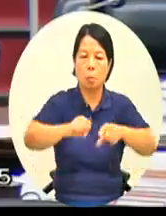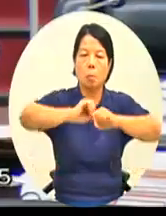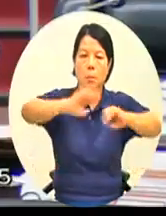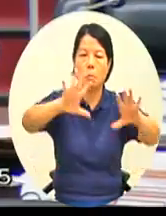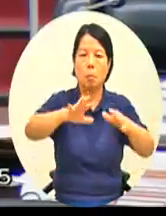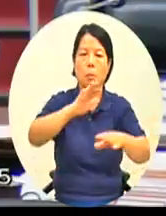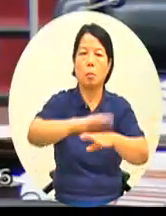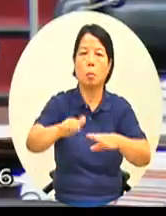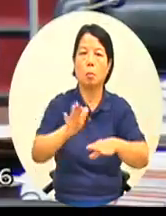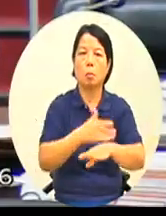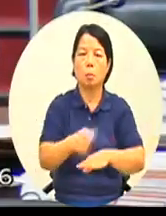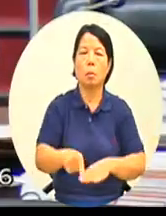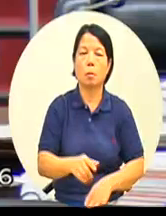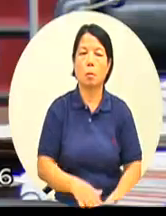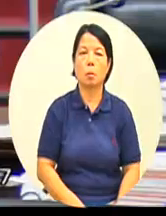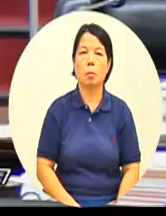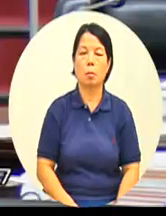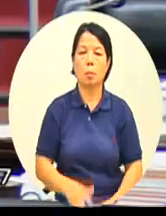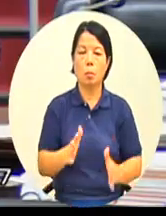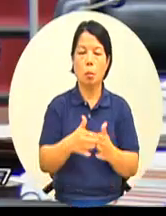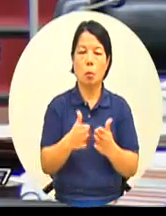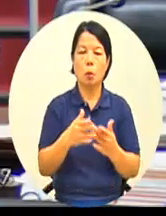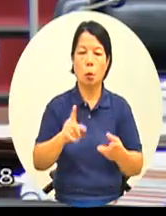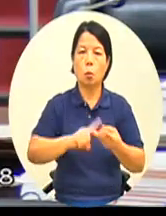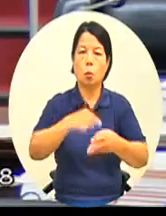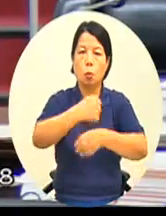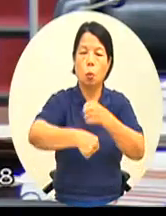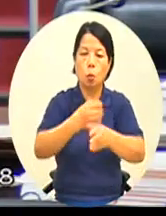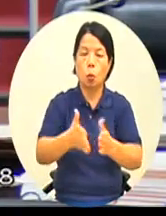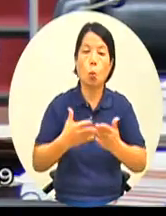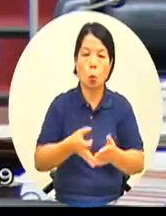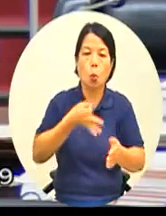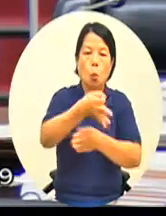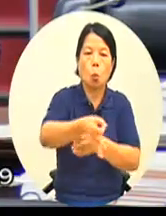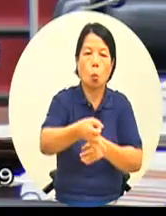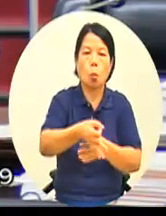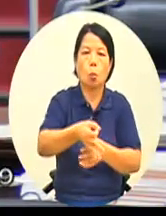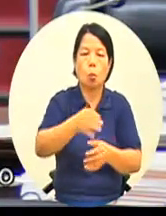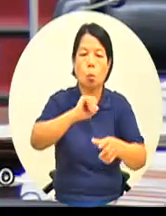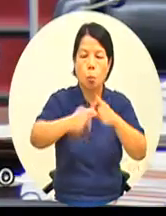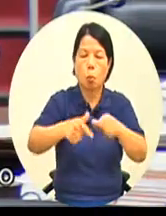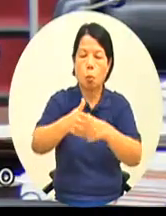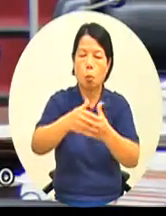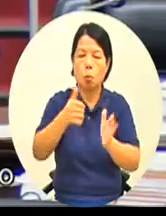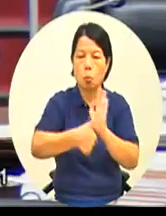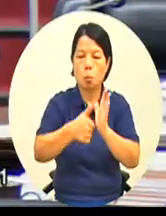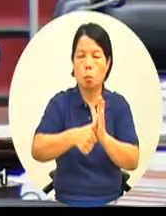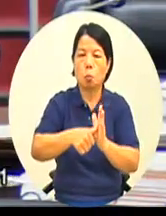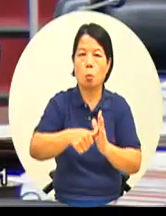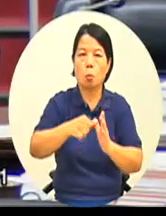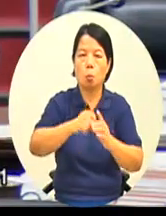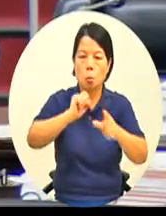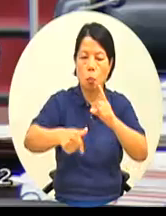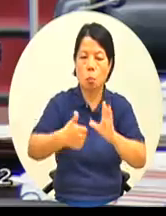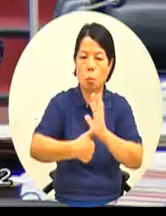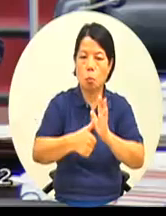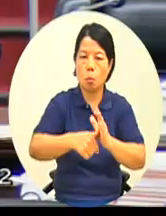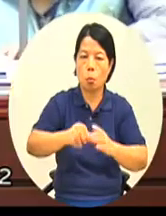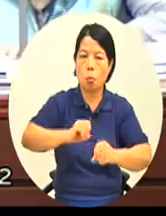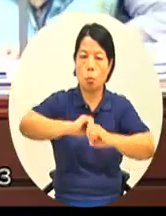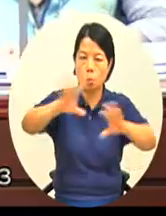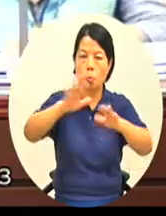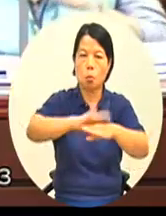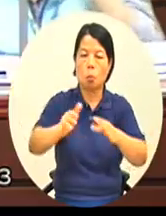单？也就是说，会不会主动公布没有完成提拨的公司的名单？ 会。 哦，什么时候会？ 如果